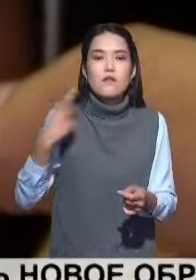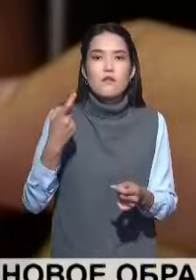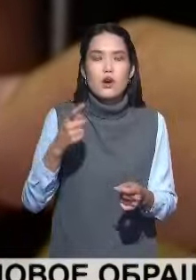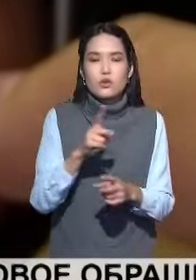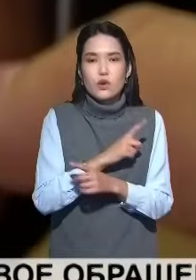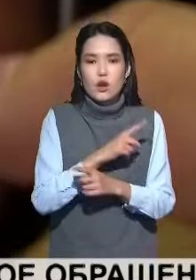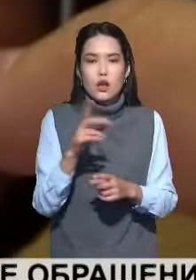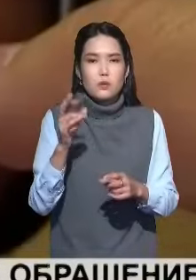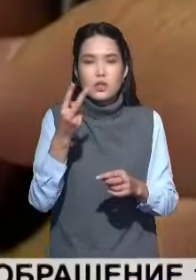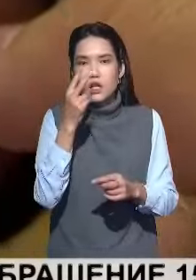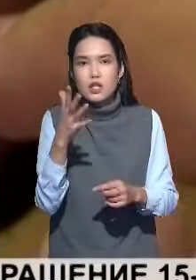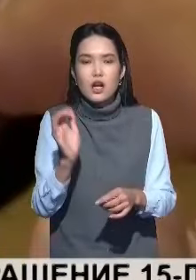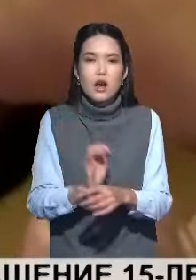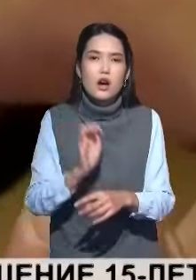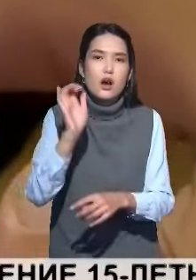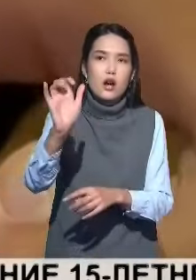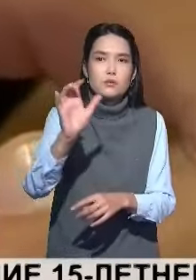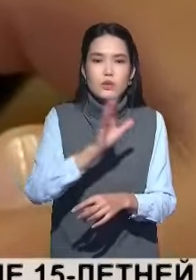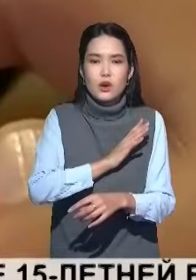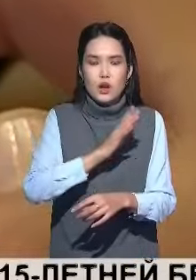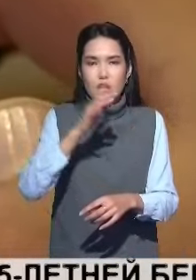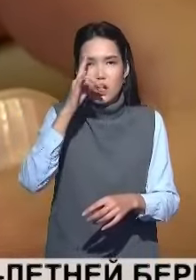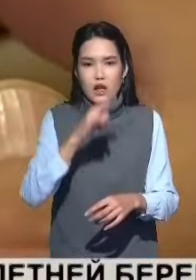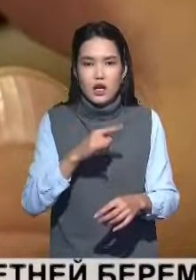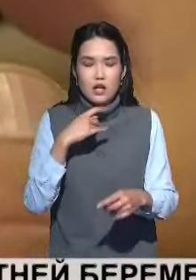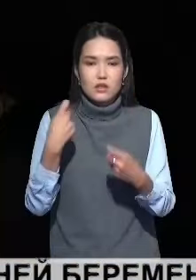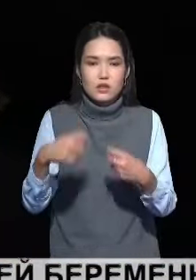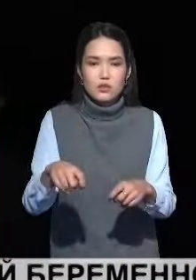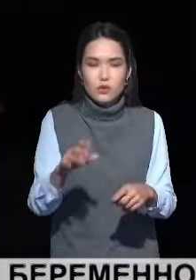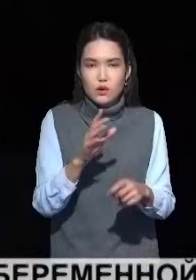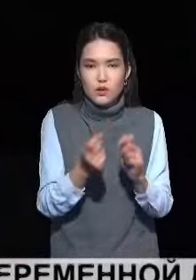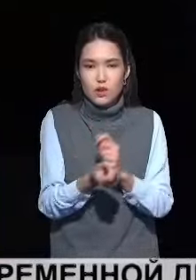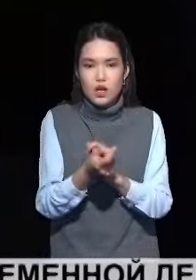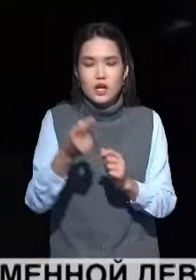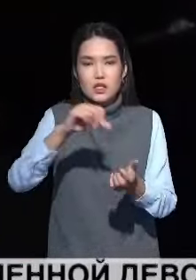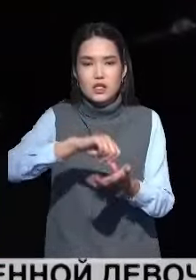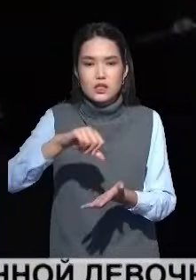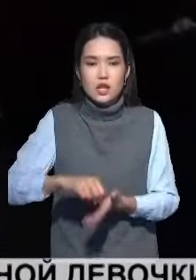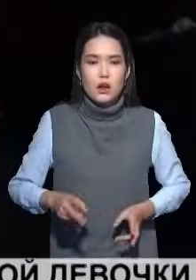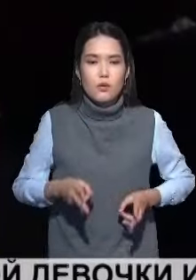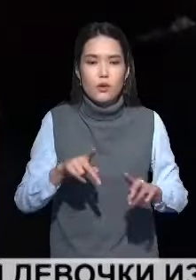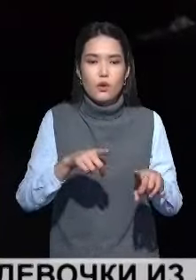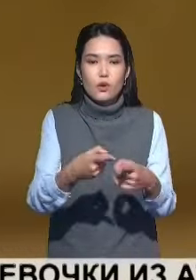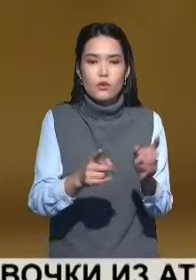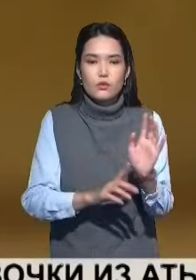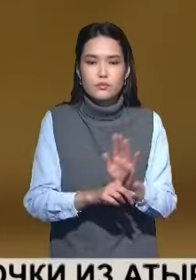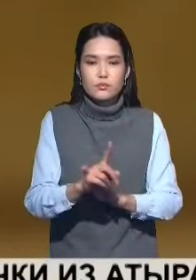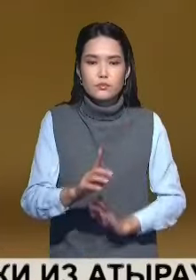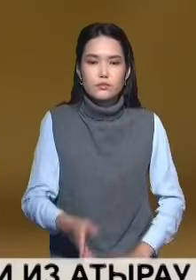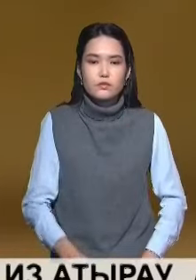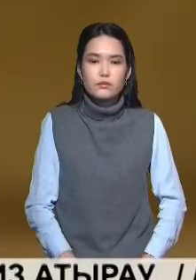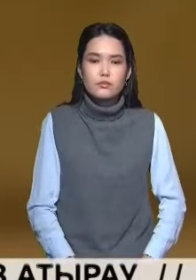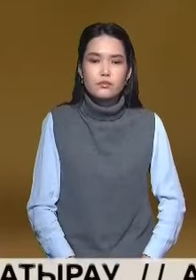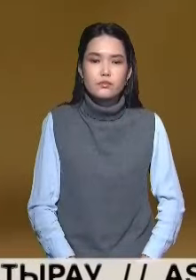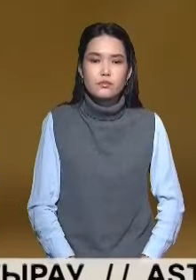кто-то отправил машину в Казахстан и продал Экласу Тажиденову. Сейчас, по данному факту, возбуждено уголовное дело. Уголовное дело